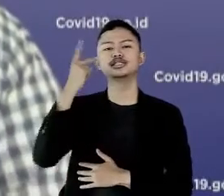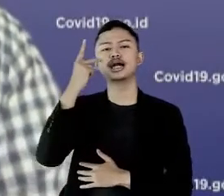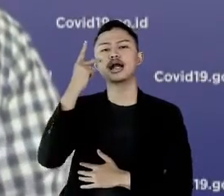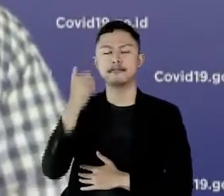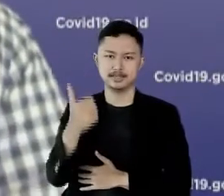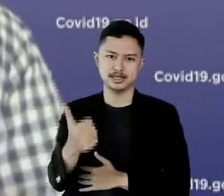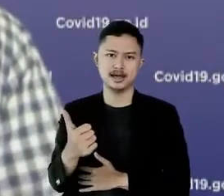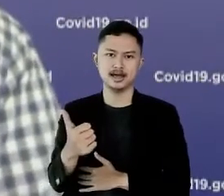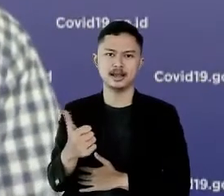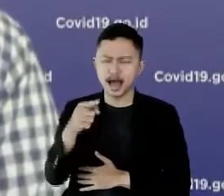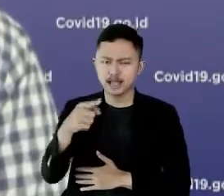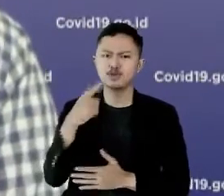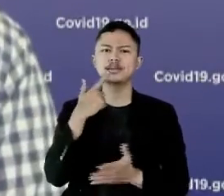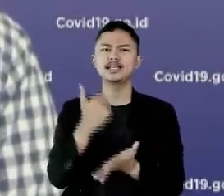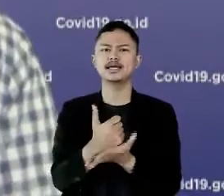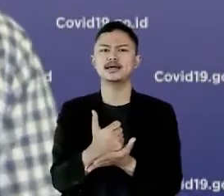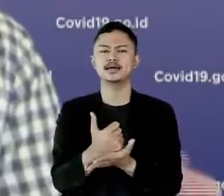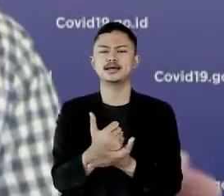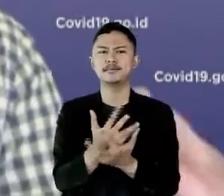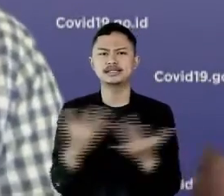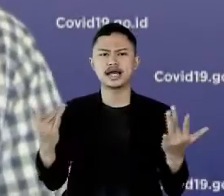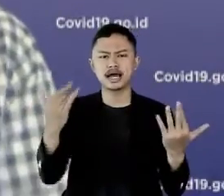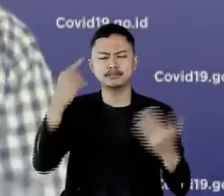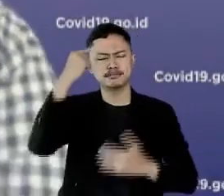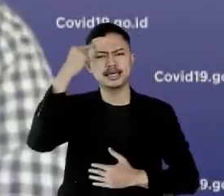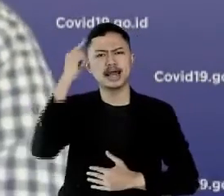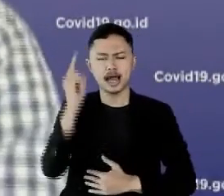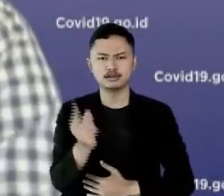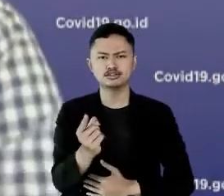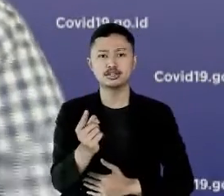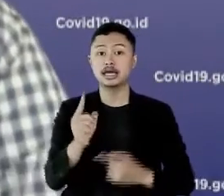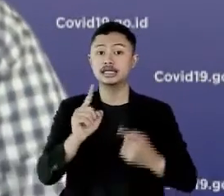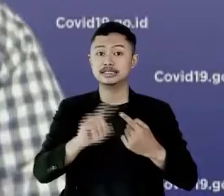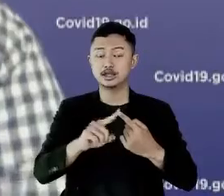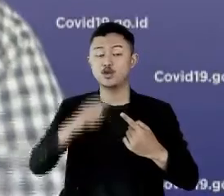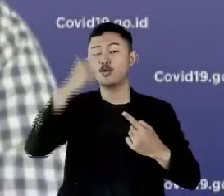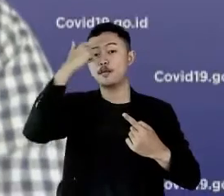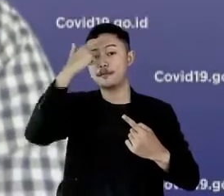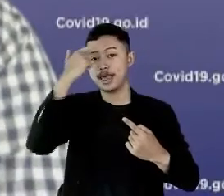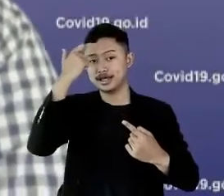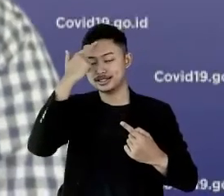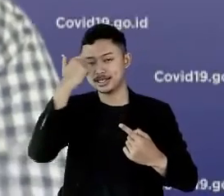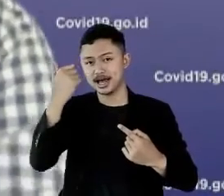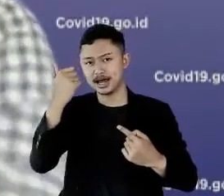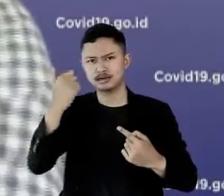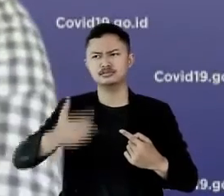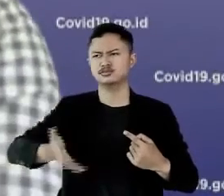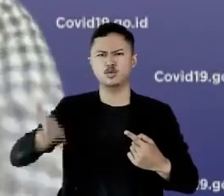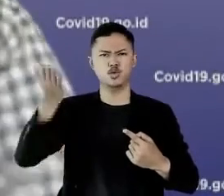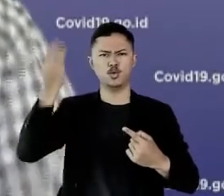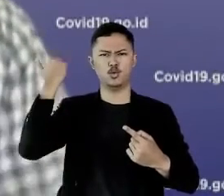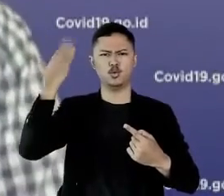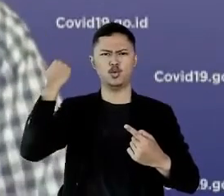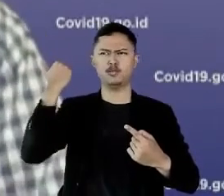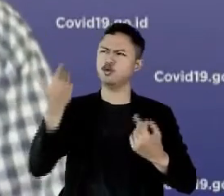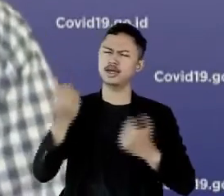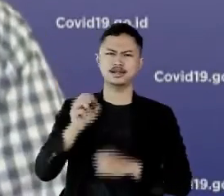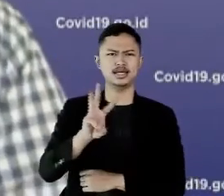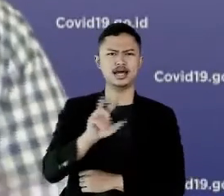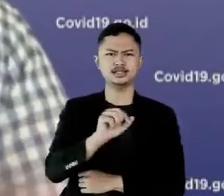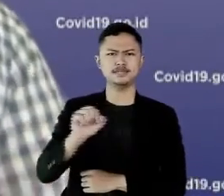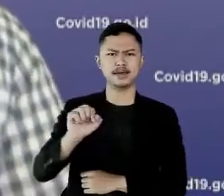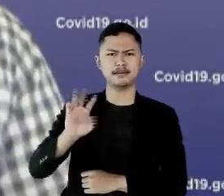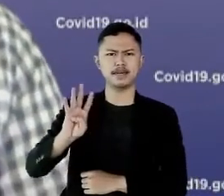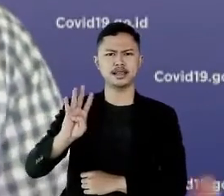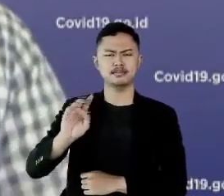yang menurut saya harus yang kita pikirkan, ya. Jadi selain pertama belajar dari sejarah yang belum lama 3-4 bulan yang